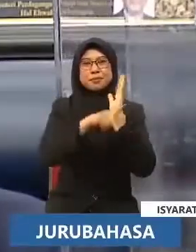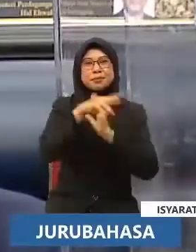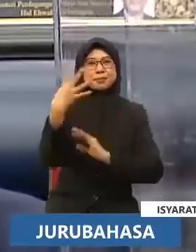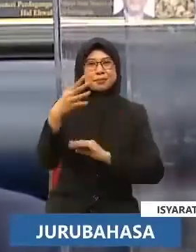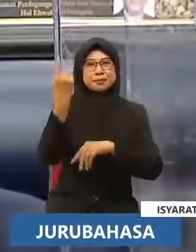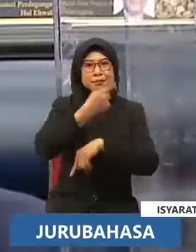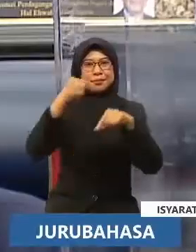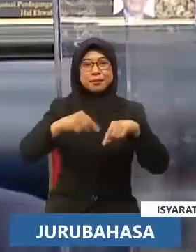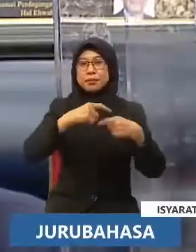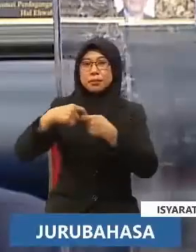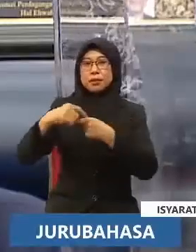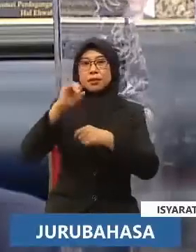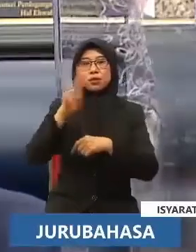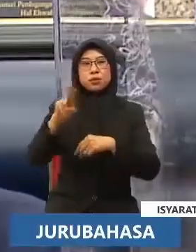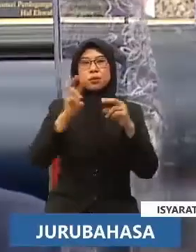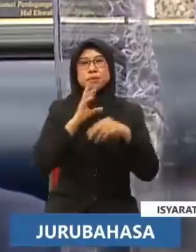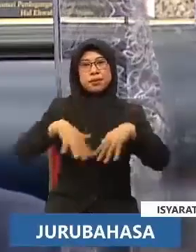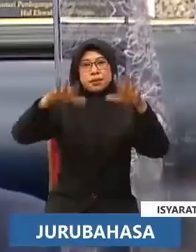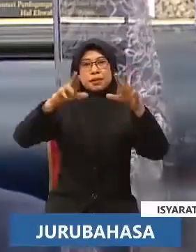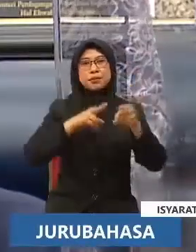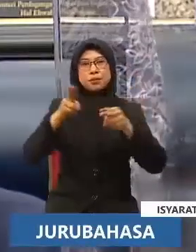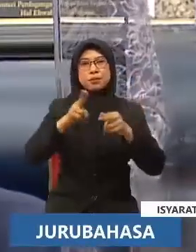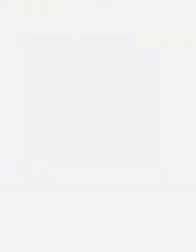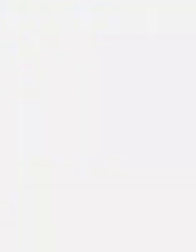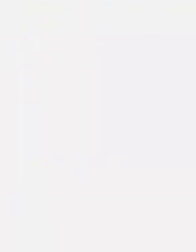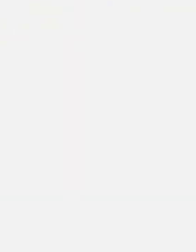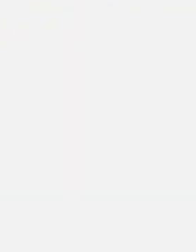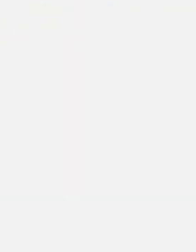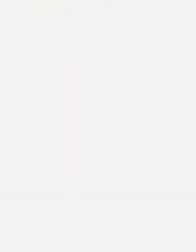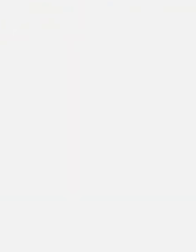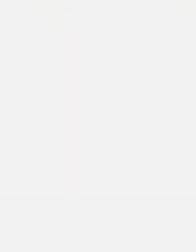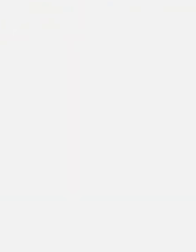beban yang ditanggung oleh semua bangsa banjir ketika ini